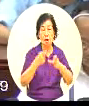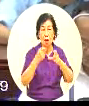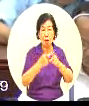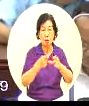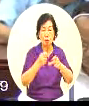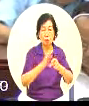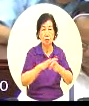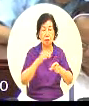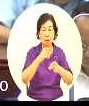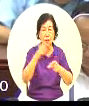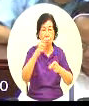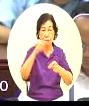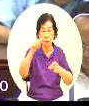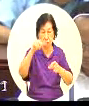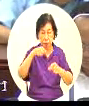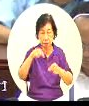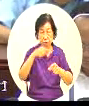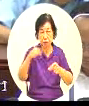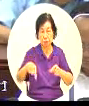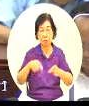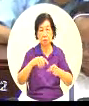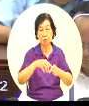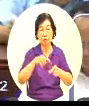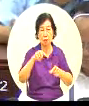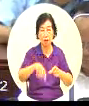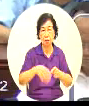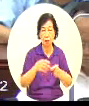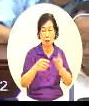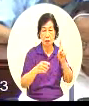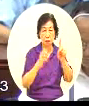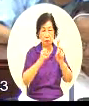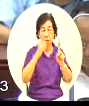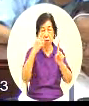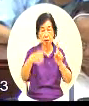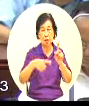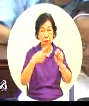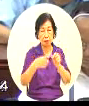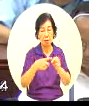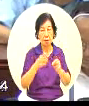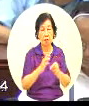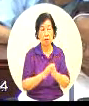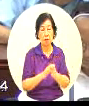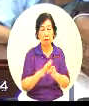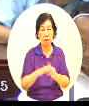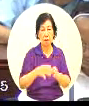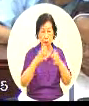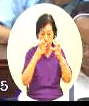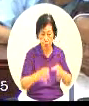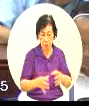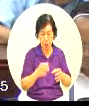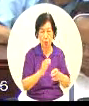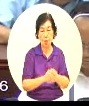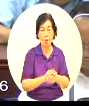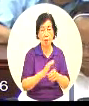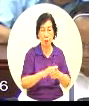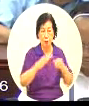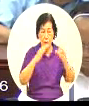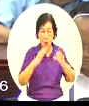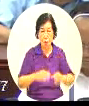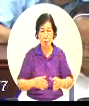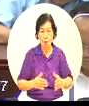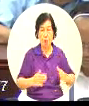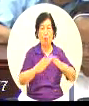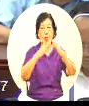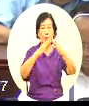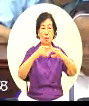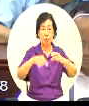的。啊，因为这个所在过去101年的时是捌办理迄个都市计划变更过，啊，所以